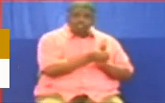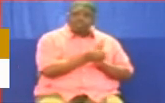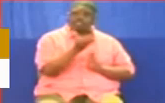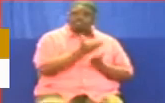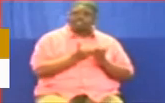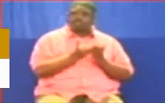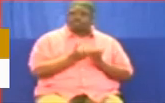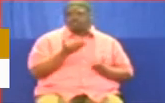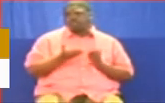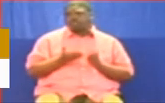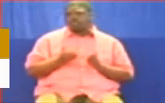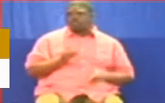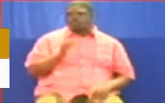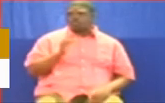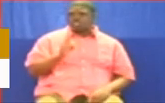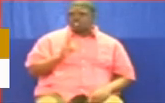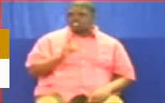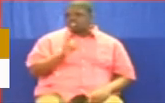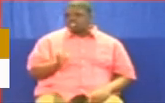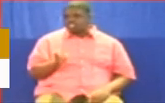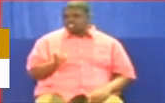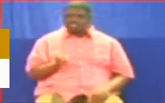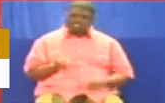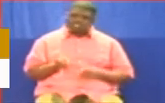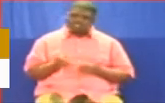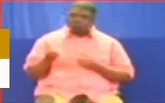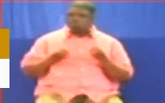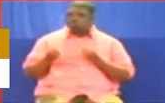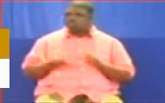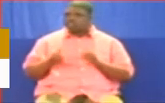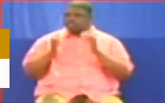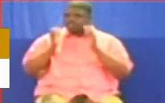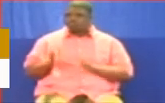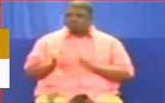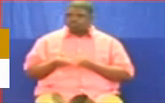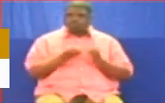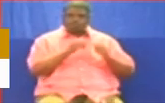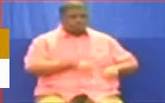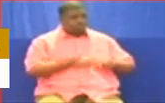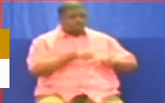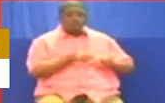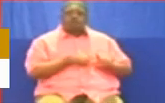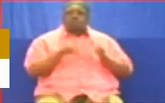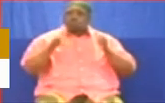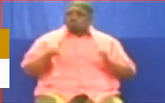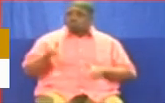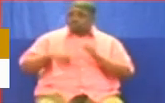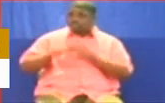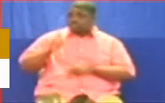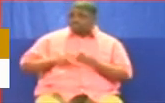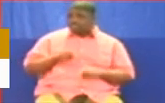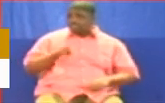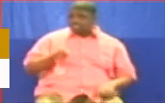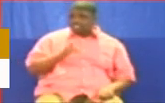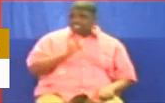DG, unajiona kwamba hapa kimepewa mamlaka nyingine kubwa zaidi. Na kwa tafsiri hii, DG